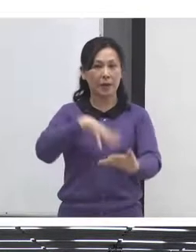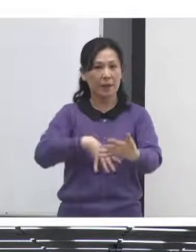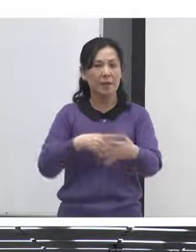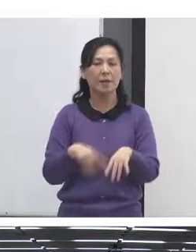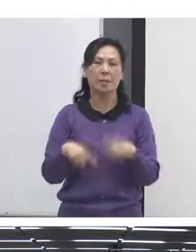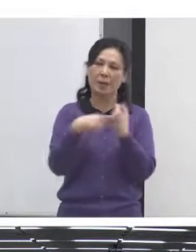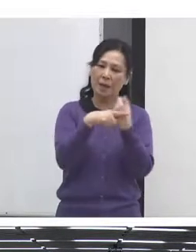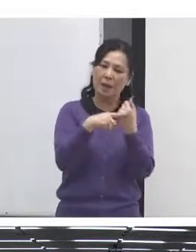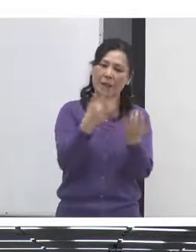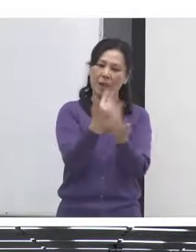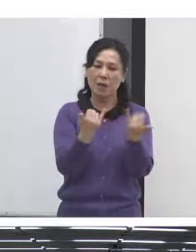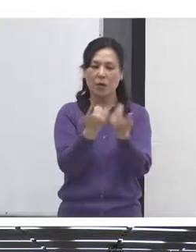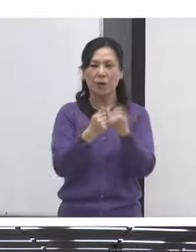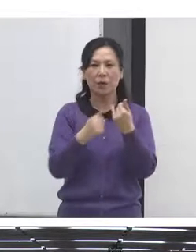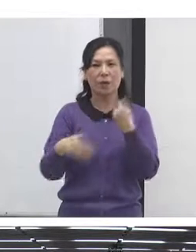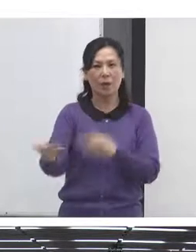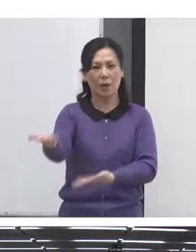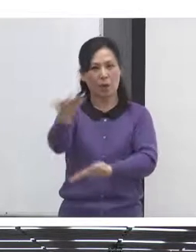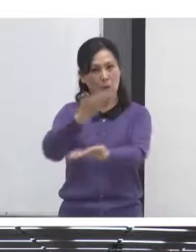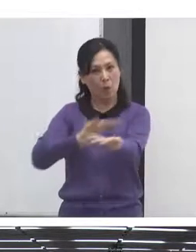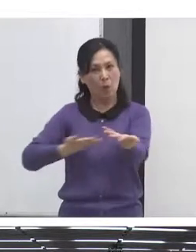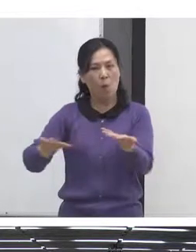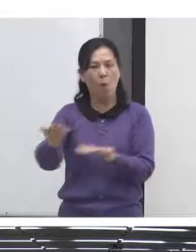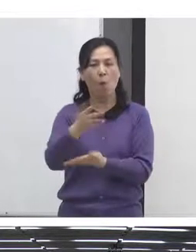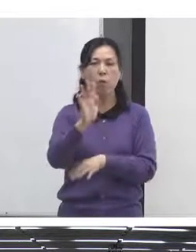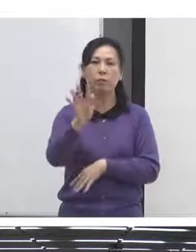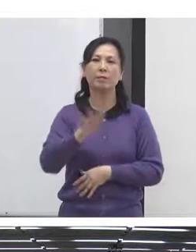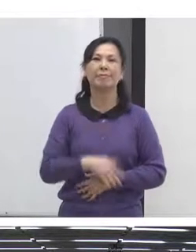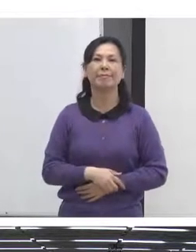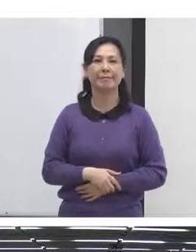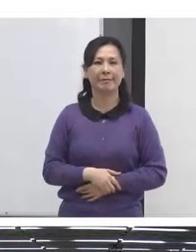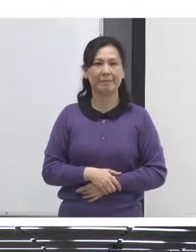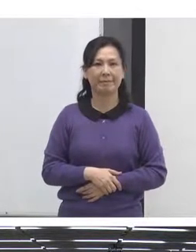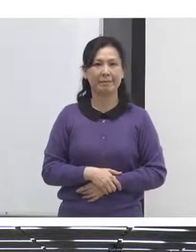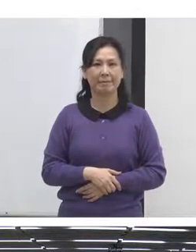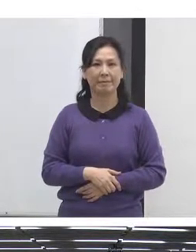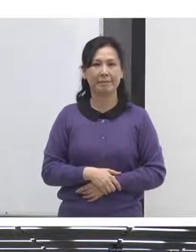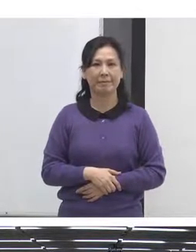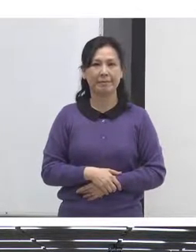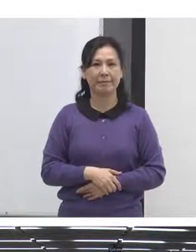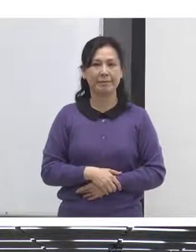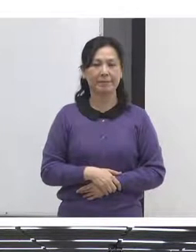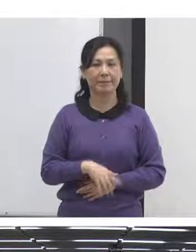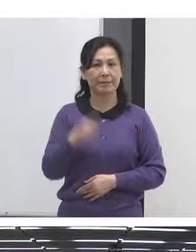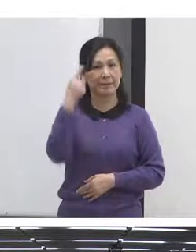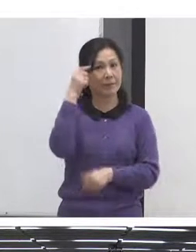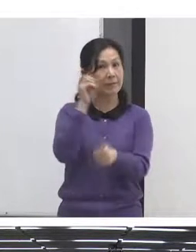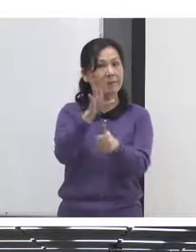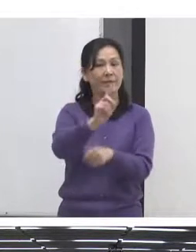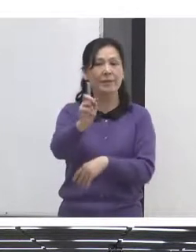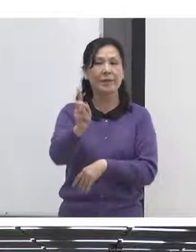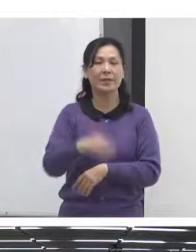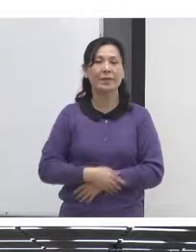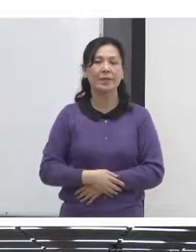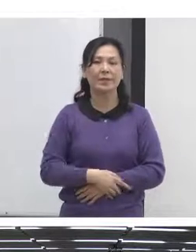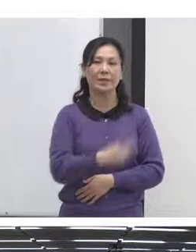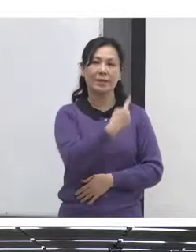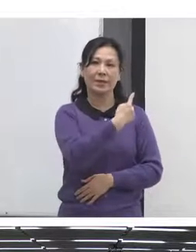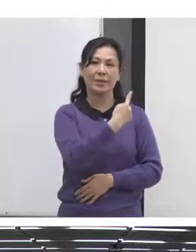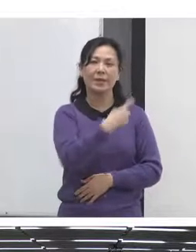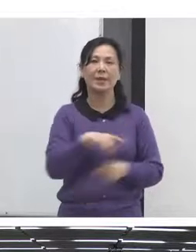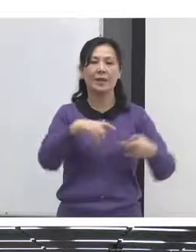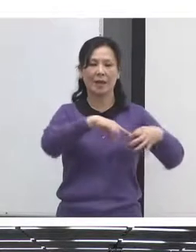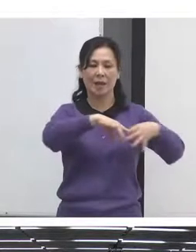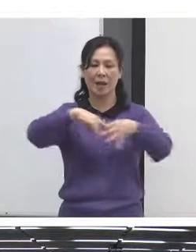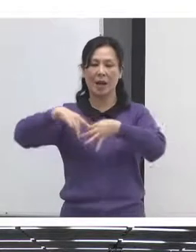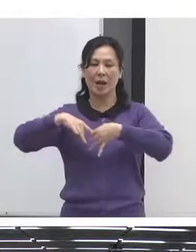究生有时候也会互相拜访，做一些交换学者的一个研究活动。 好，那我想要跟大家讲的是，这个是 UNITEC，就是跟联合国相